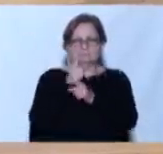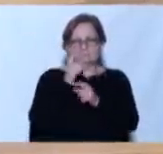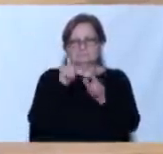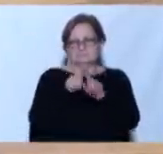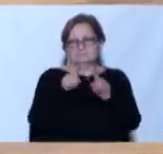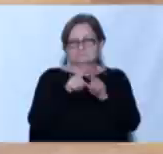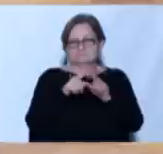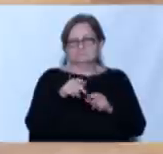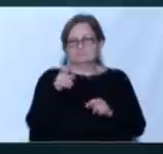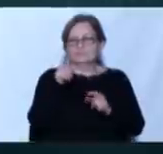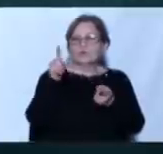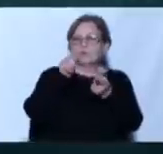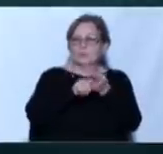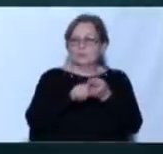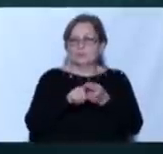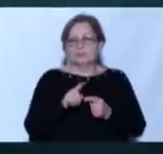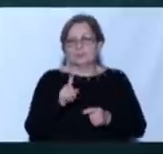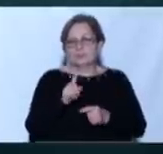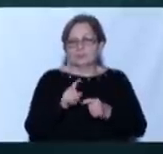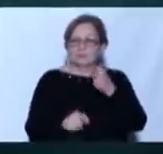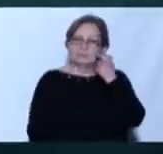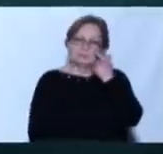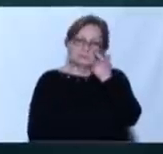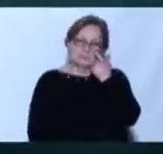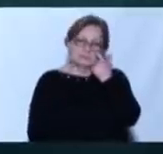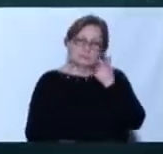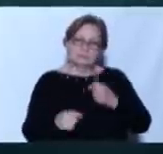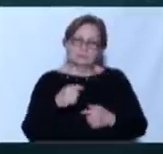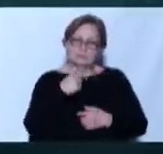რომელიც ახსეს უკავშირდება ეს ცნობილი გამოთქვა ნახოთ საის მე ვარო